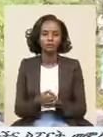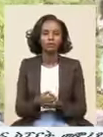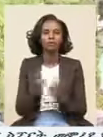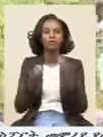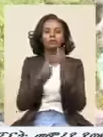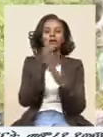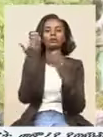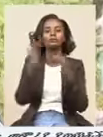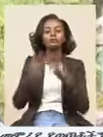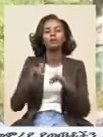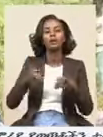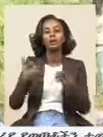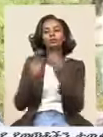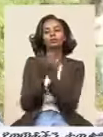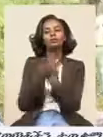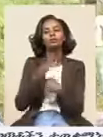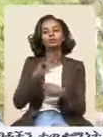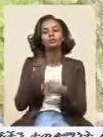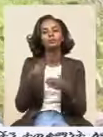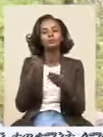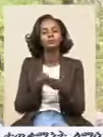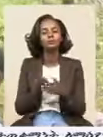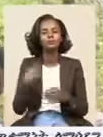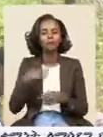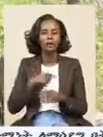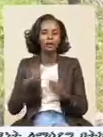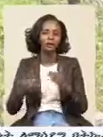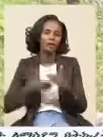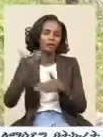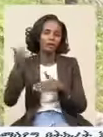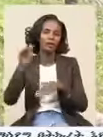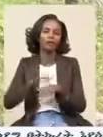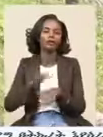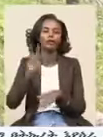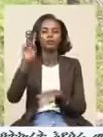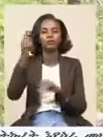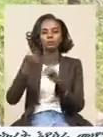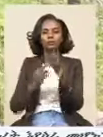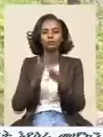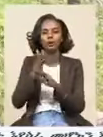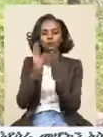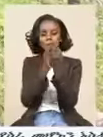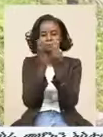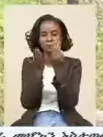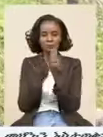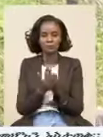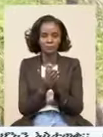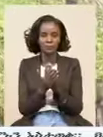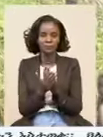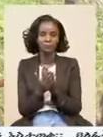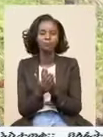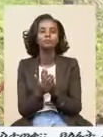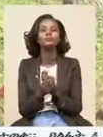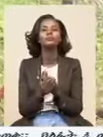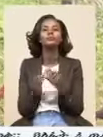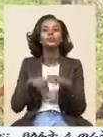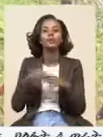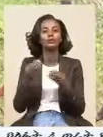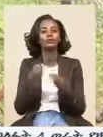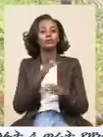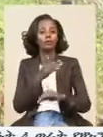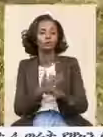የጽርቀት መጠኑም ገና እንክብካቤ ይጠይቃል። ይህንንም እኛ ቀጣይ ላይ ከሁለት ወር በኋላ እንክብካቤ በዙ ወጣ ነው በዙ